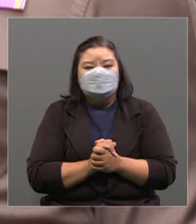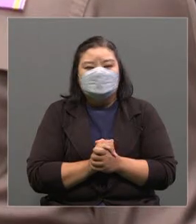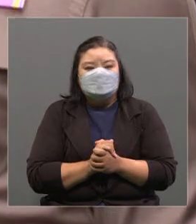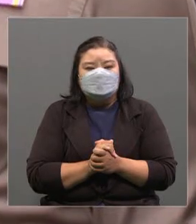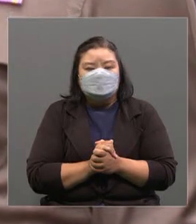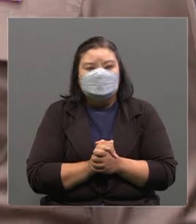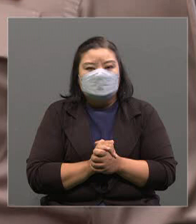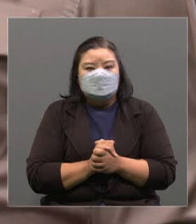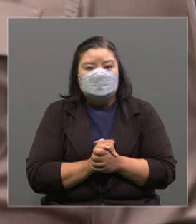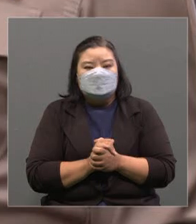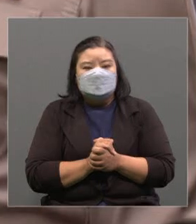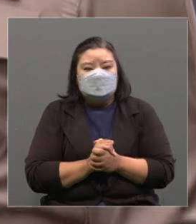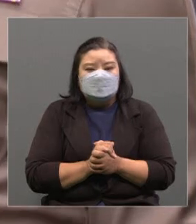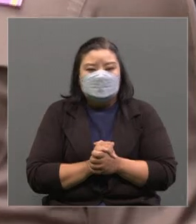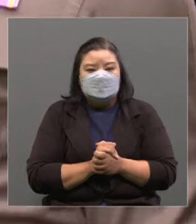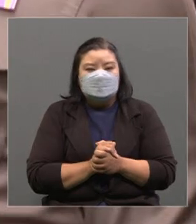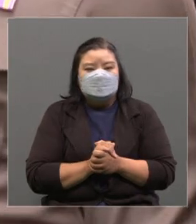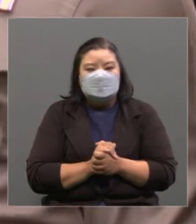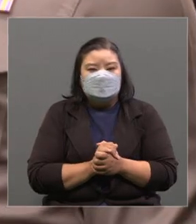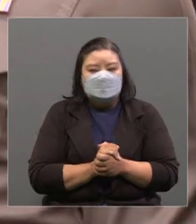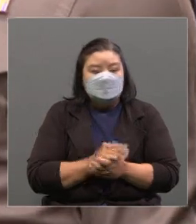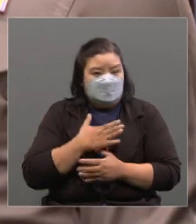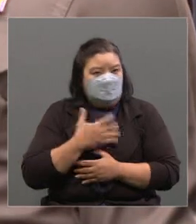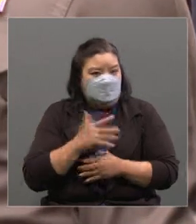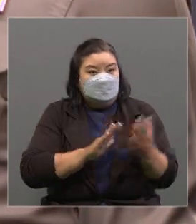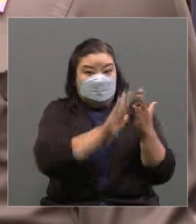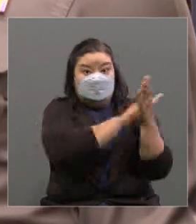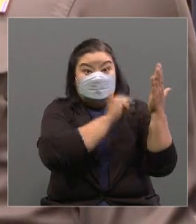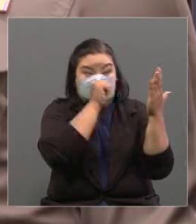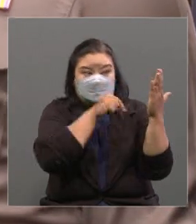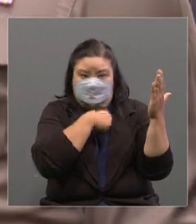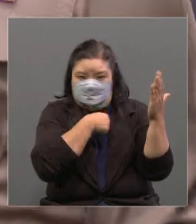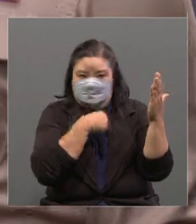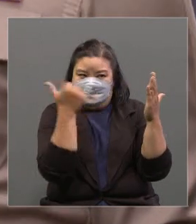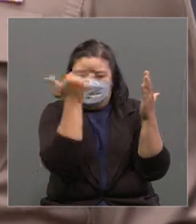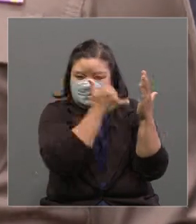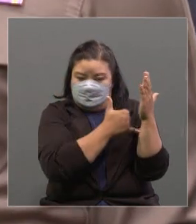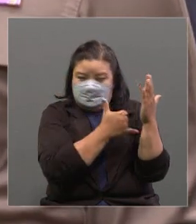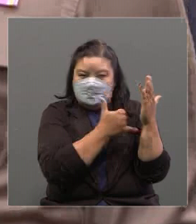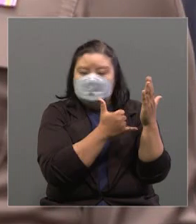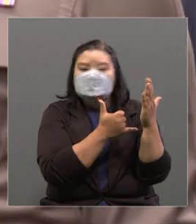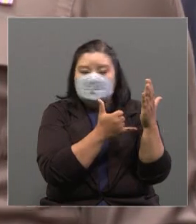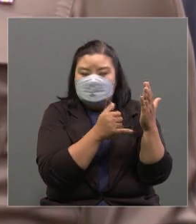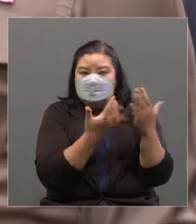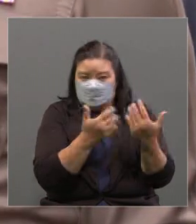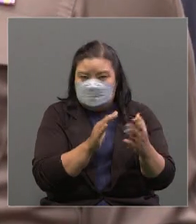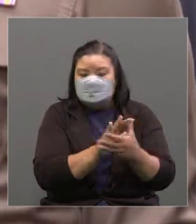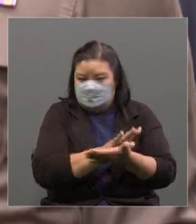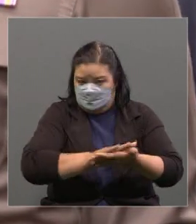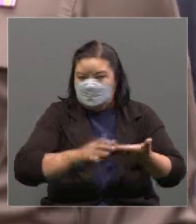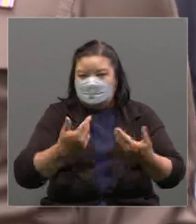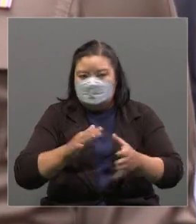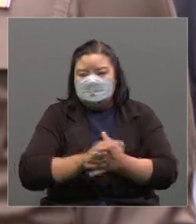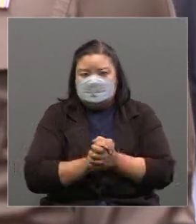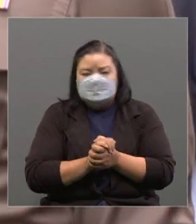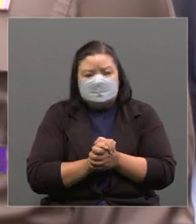ตอนนี้ได้มีการกระจายลงพื้นที่ทั่วประเทศแล้วครับตามนโยบายของท่านเจรตำรวจแห่งชาติครับตอนนี้ส่งไปแล้วครับก็คงจะร